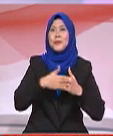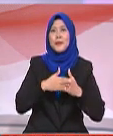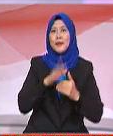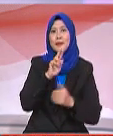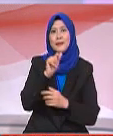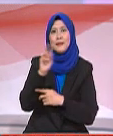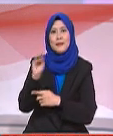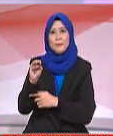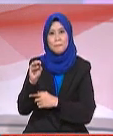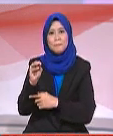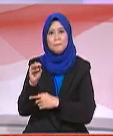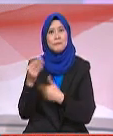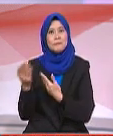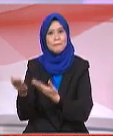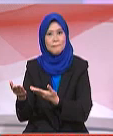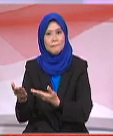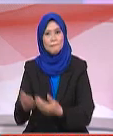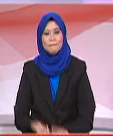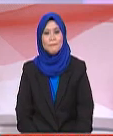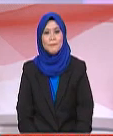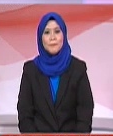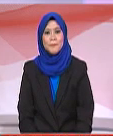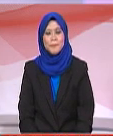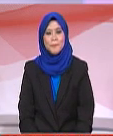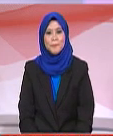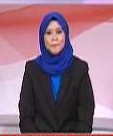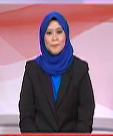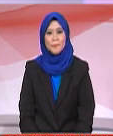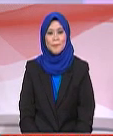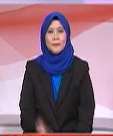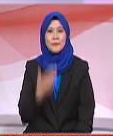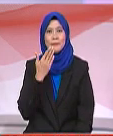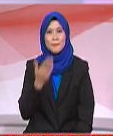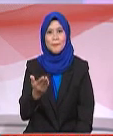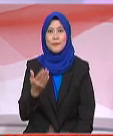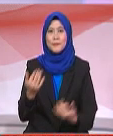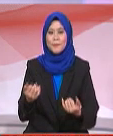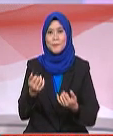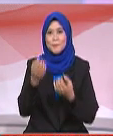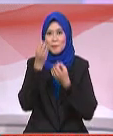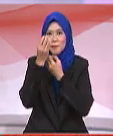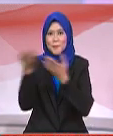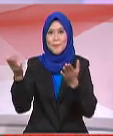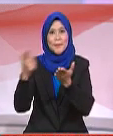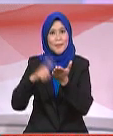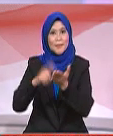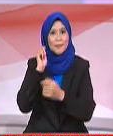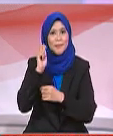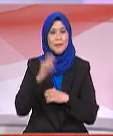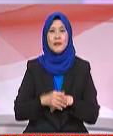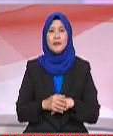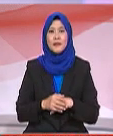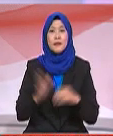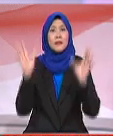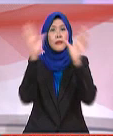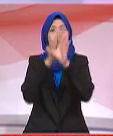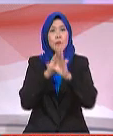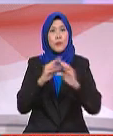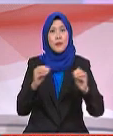Puri. Silakan Syuhaida. Baik, terima kasih Konstantin dengan perkembangan tersebut. Di Sarawak pula,